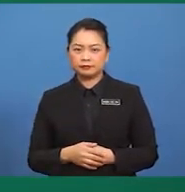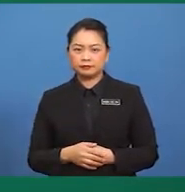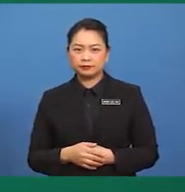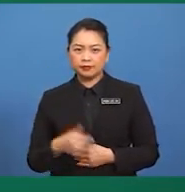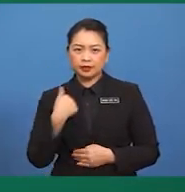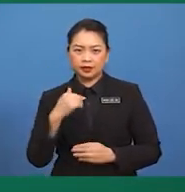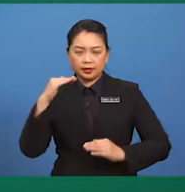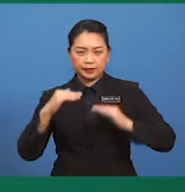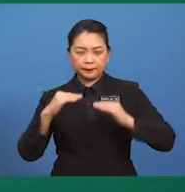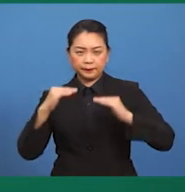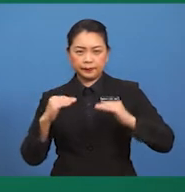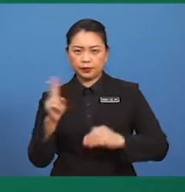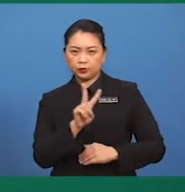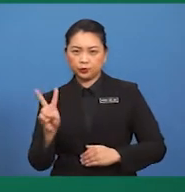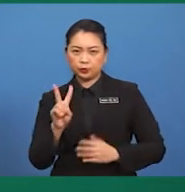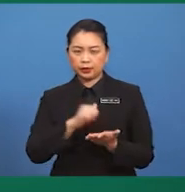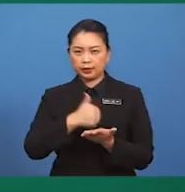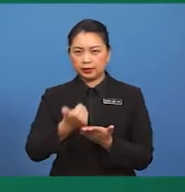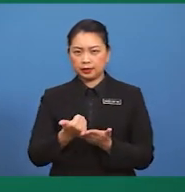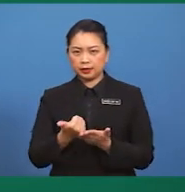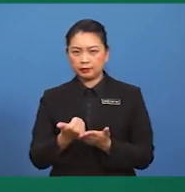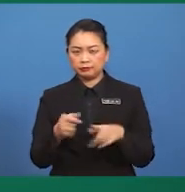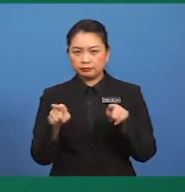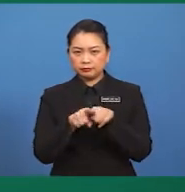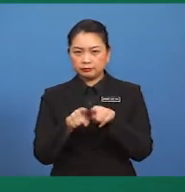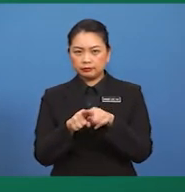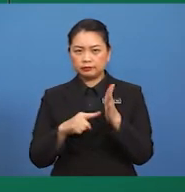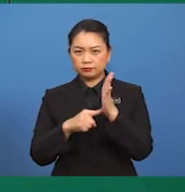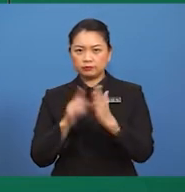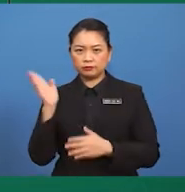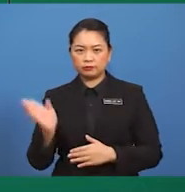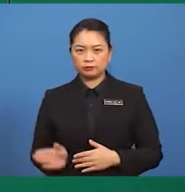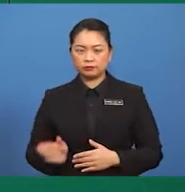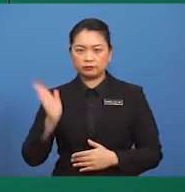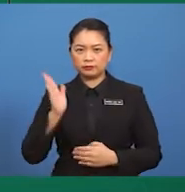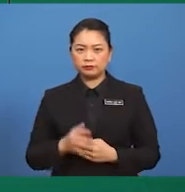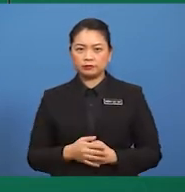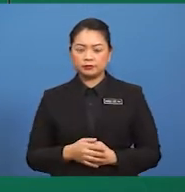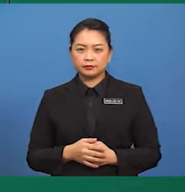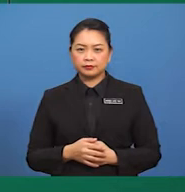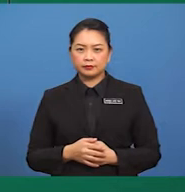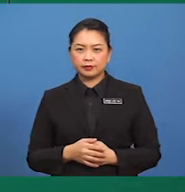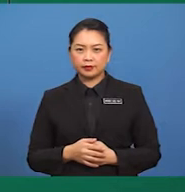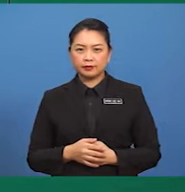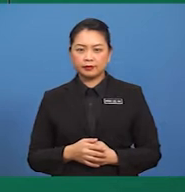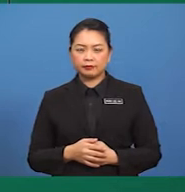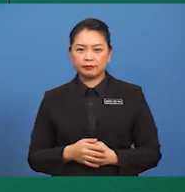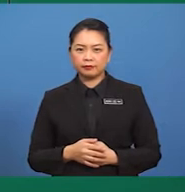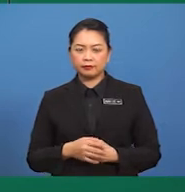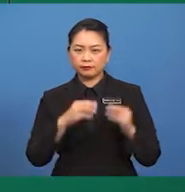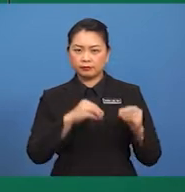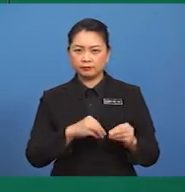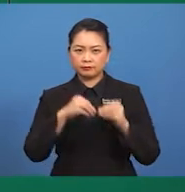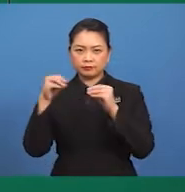RM164. Kita imbangkan kedua-dua akaun tersebut seperti yang ditunjukkan. Baki akhir yang kita peroleh itu